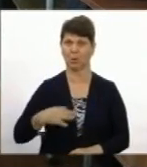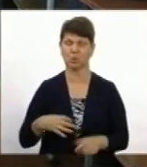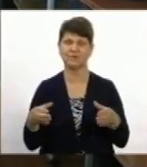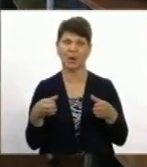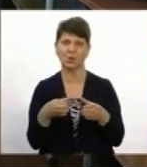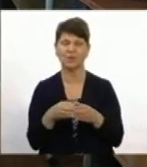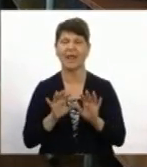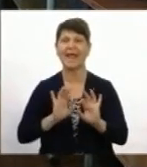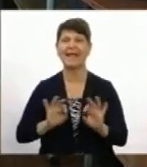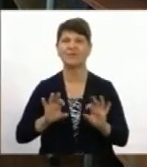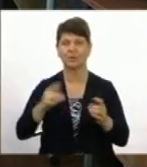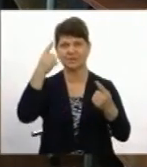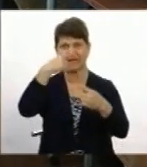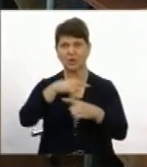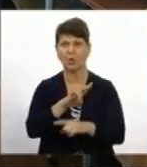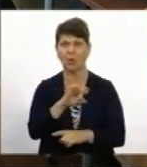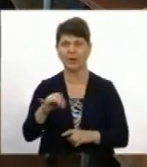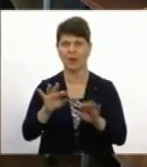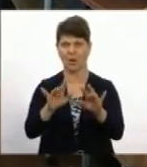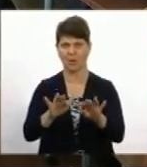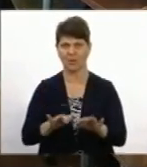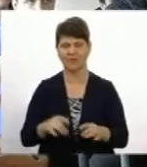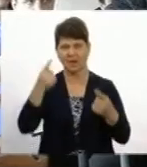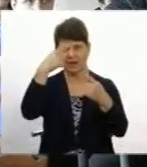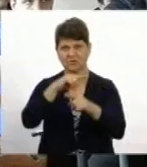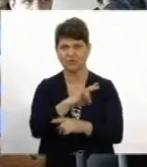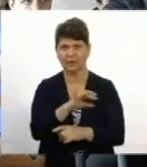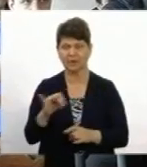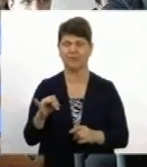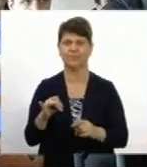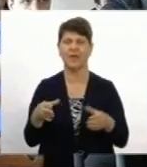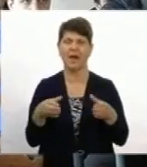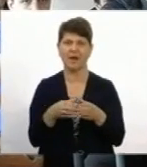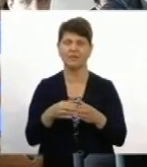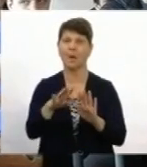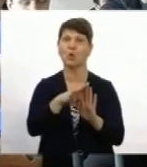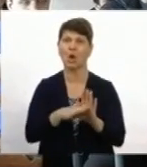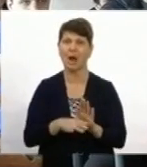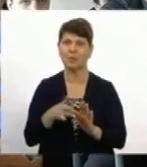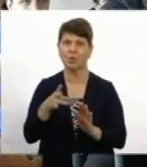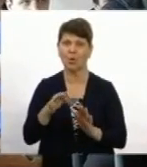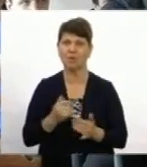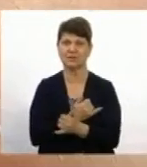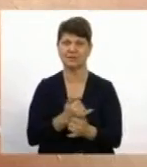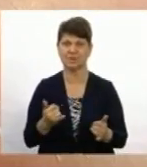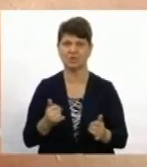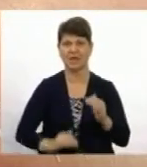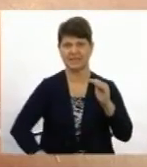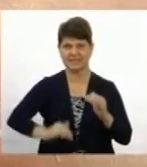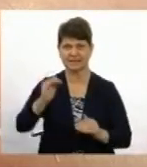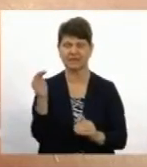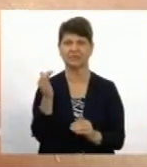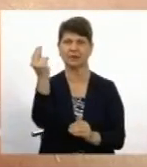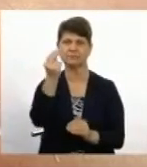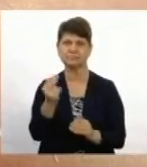факультету інформаційних технологій і комп'ютерної інженерії кафедри програмного забезпечення. З дитинства захоплюється створенням